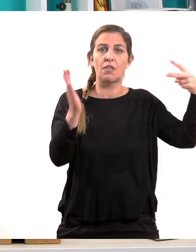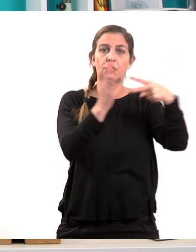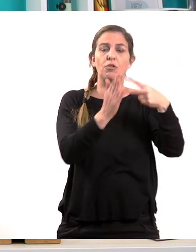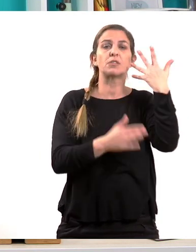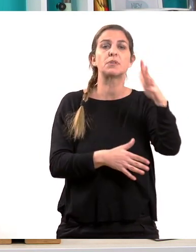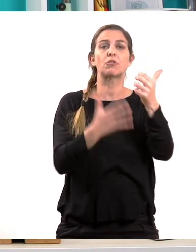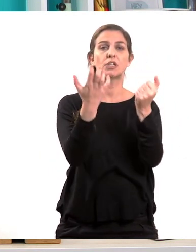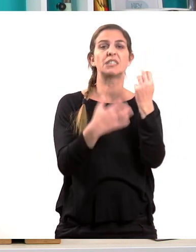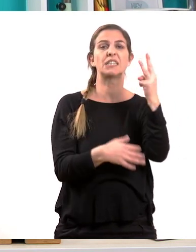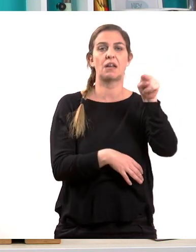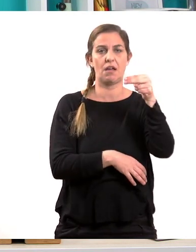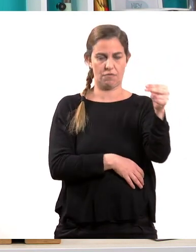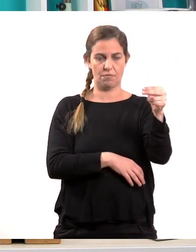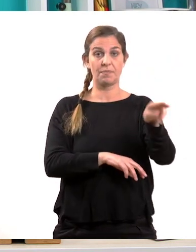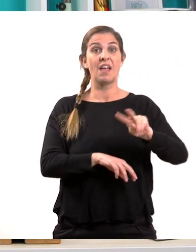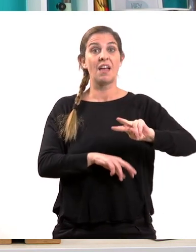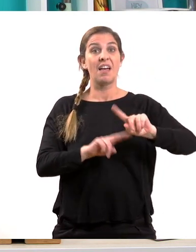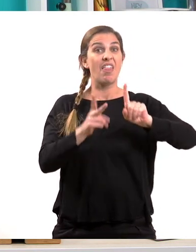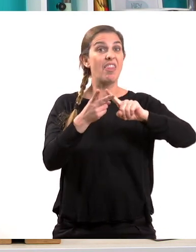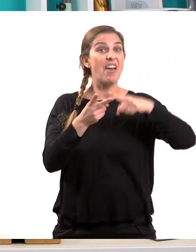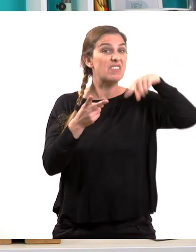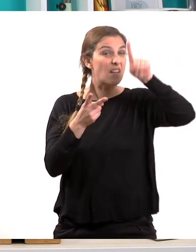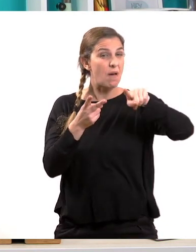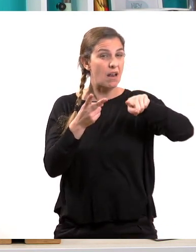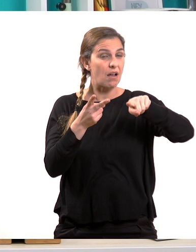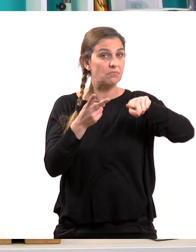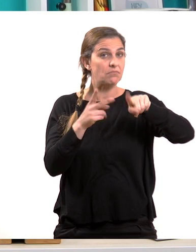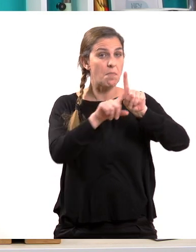2.563 ευρώ. Και τη δεύτερη μέρα